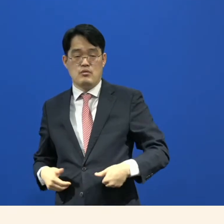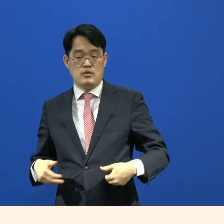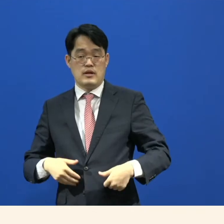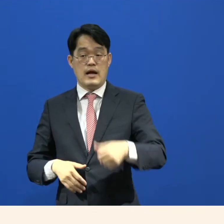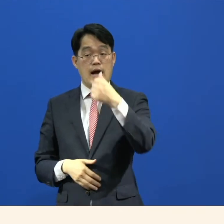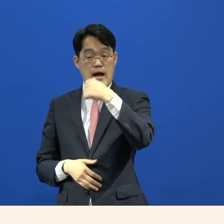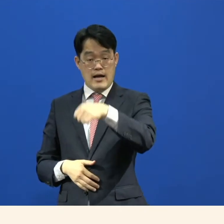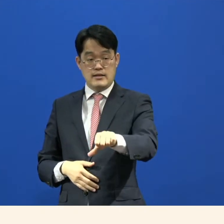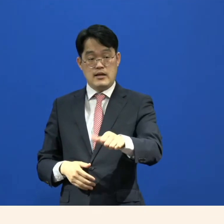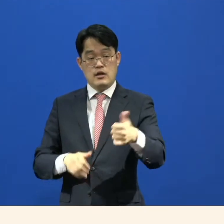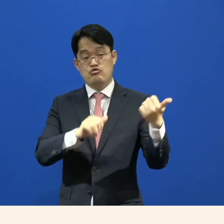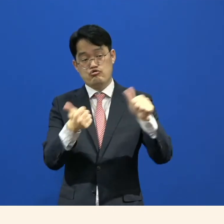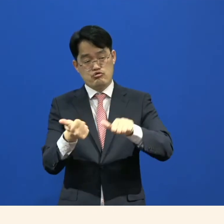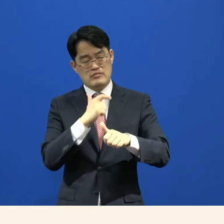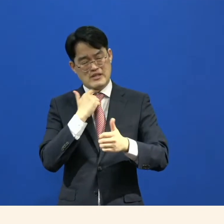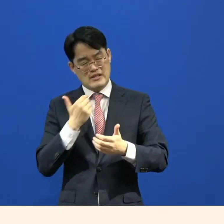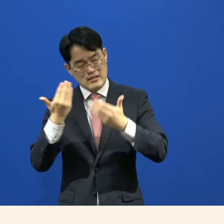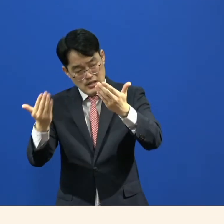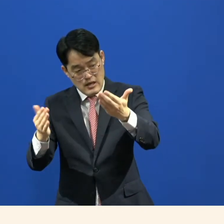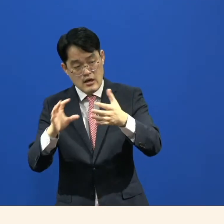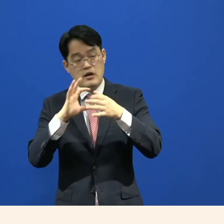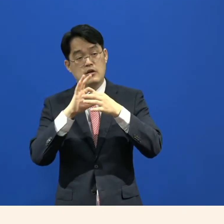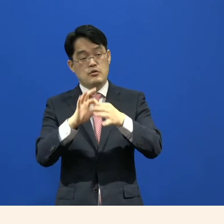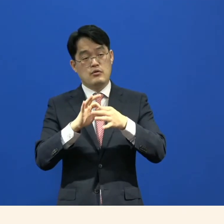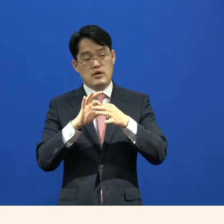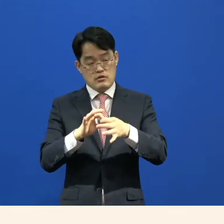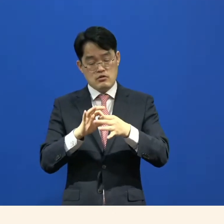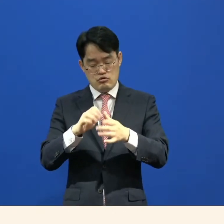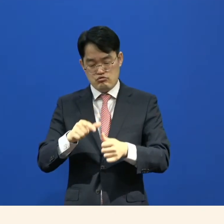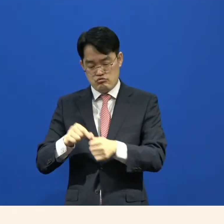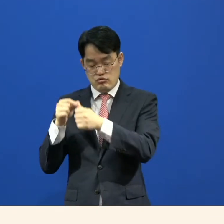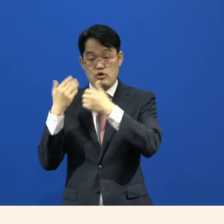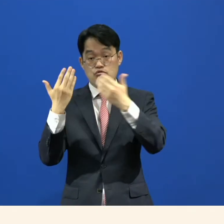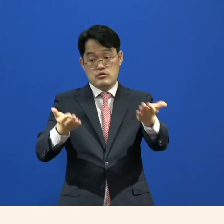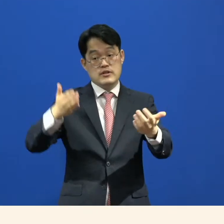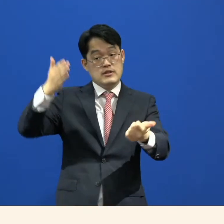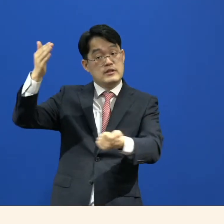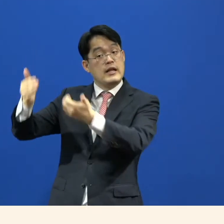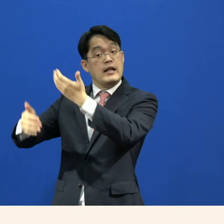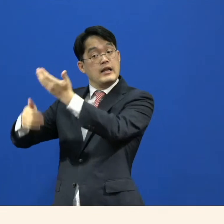지불하신 하나님이 십자가를 붙들고 나오는 사람을 거절할 리가 없습니다.